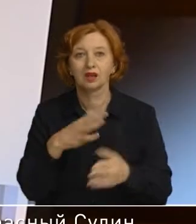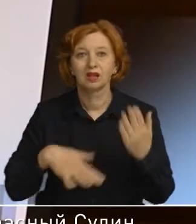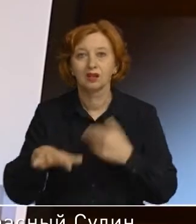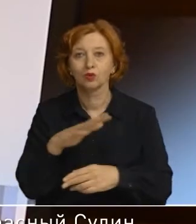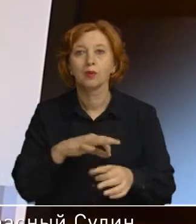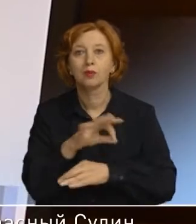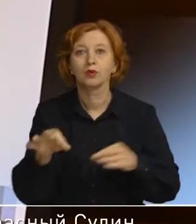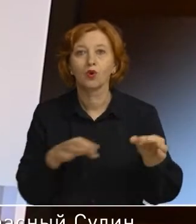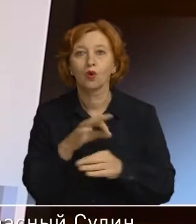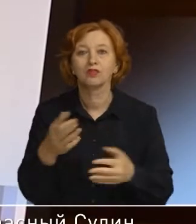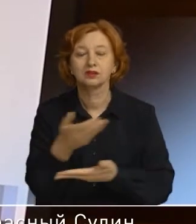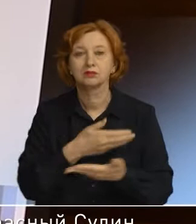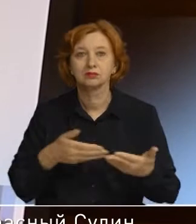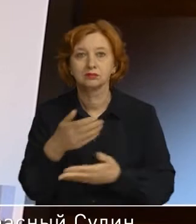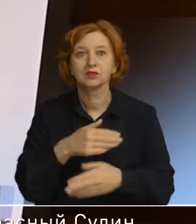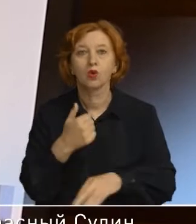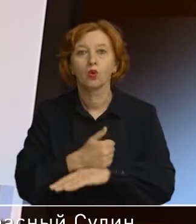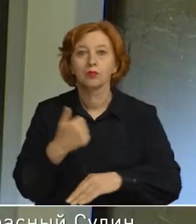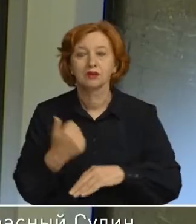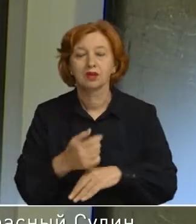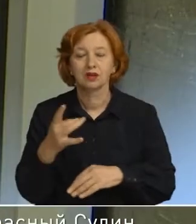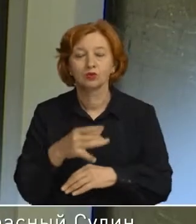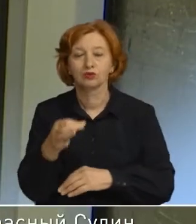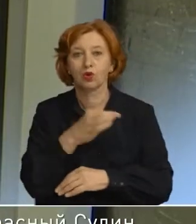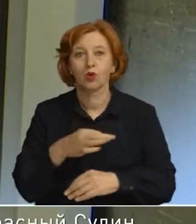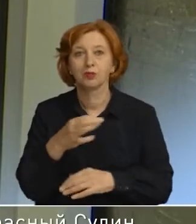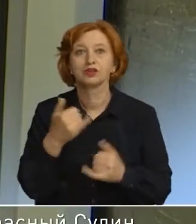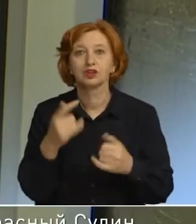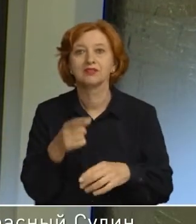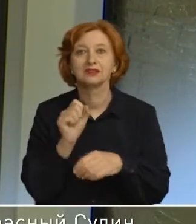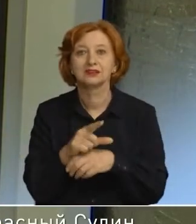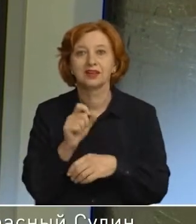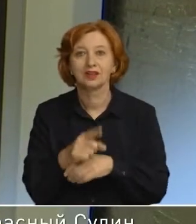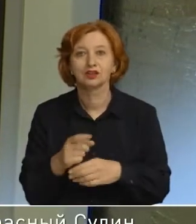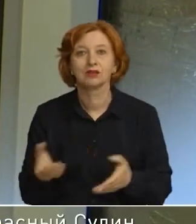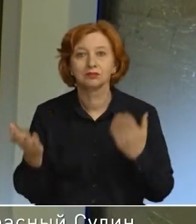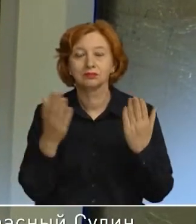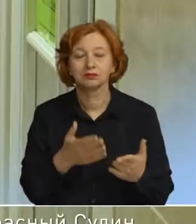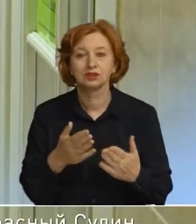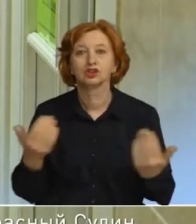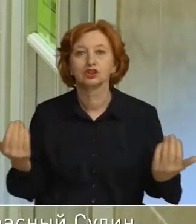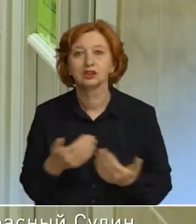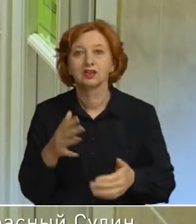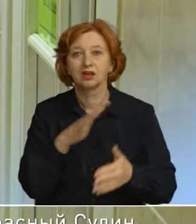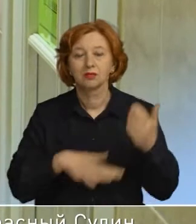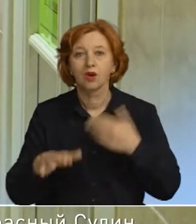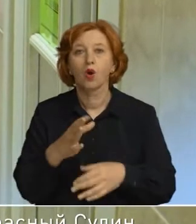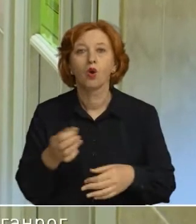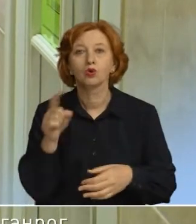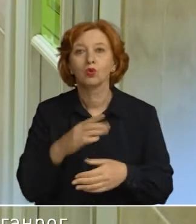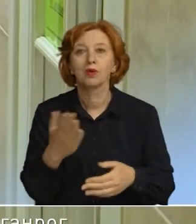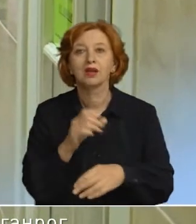Проект «Народный совет» утвержден губернатором Ростовской области. Его задача – сбор предложений жителей Донского края о том,